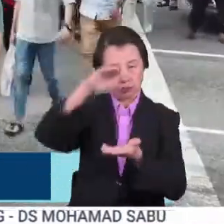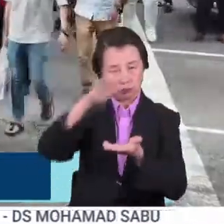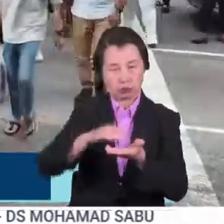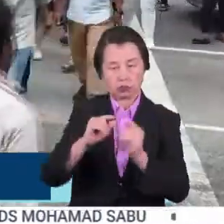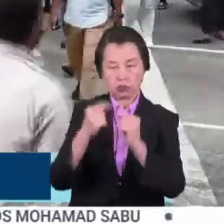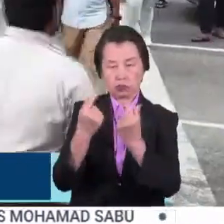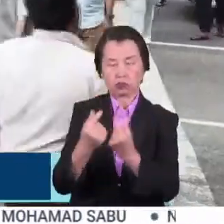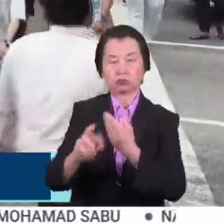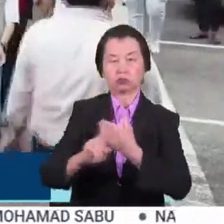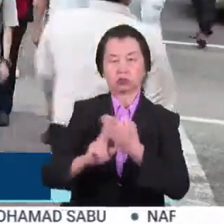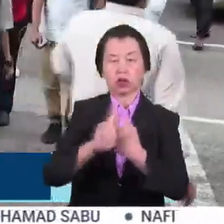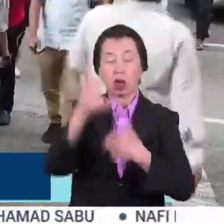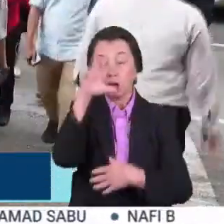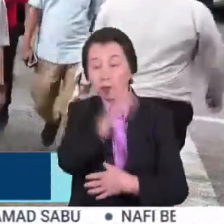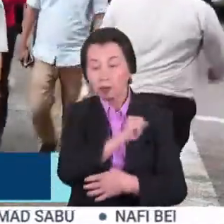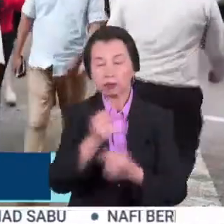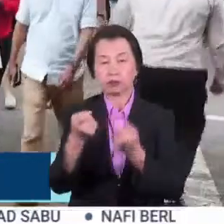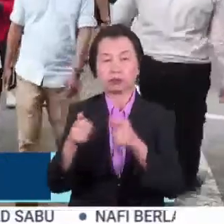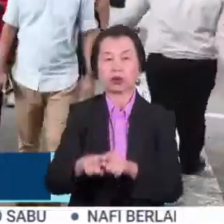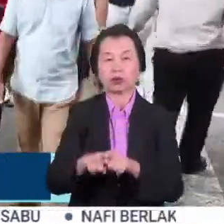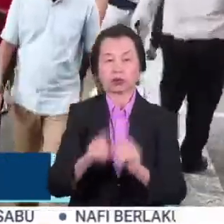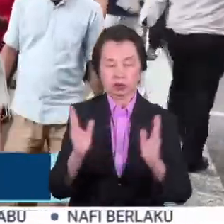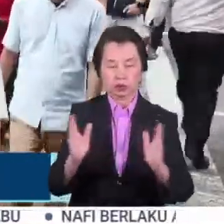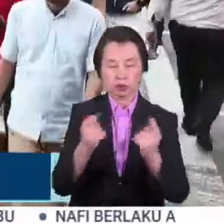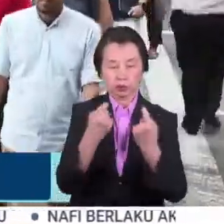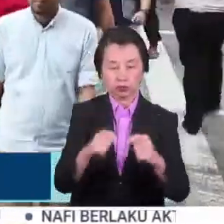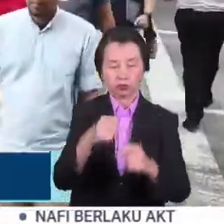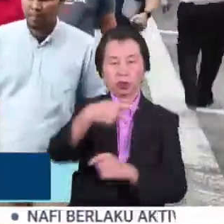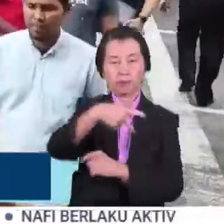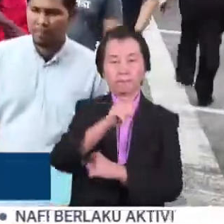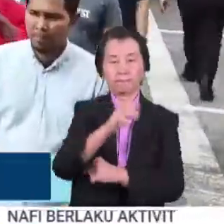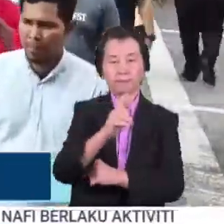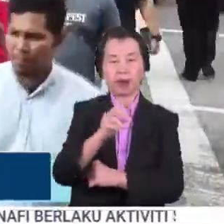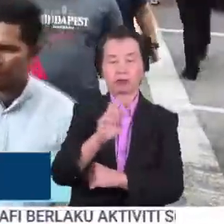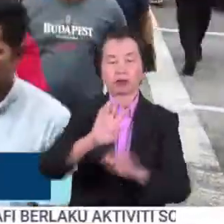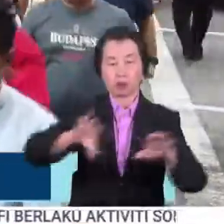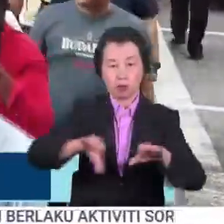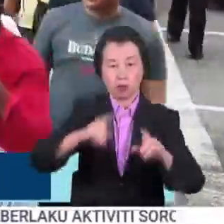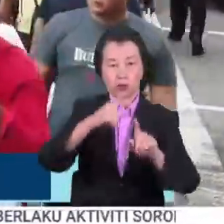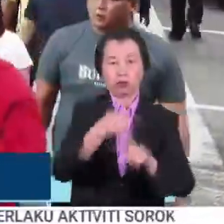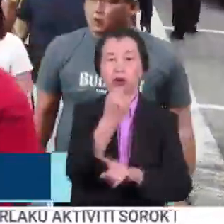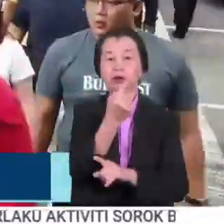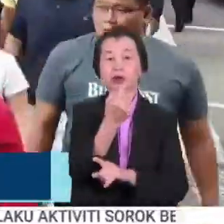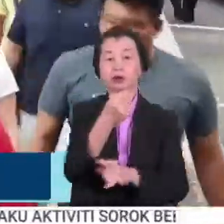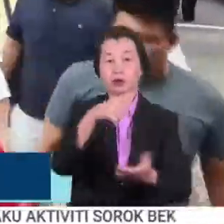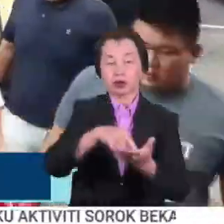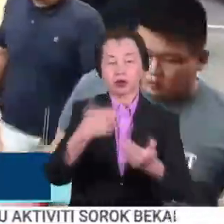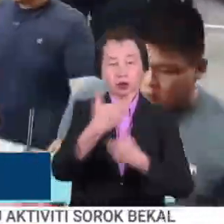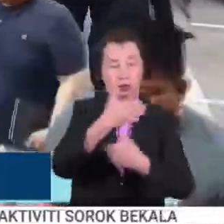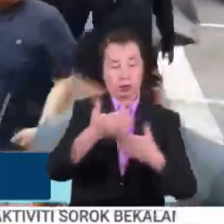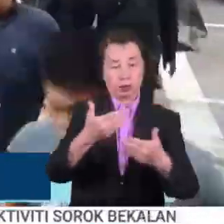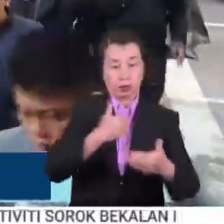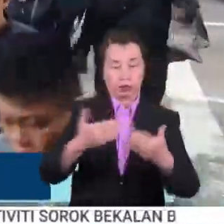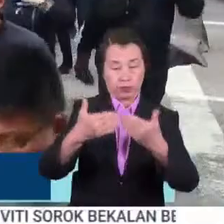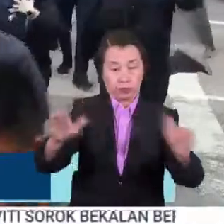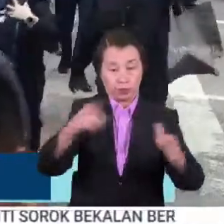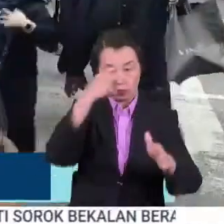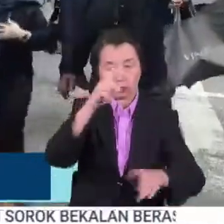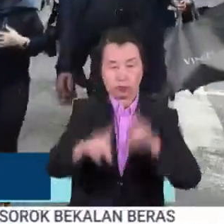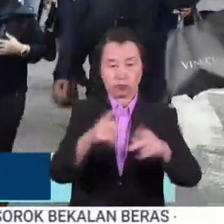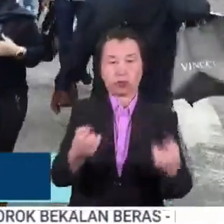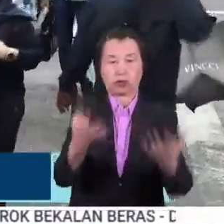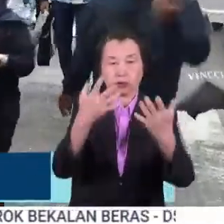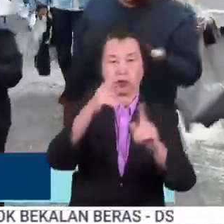meminimumkan kumpulan berisiko tercicir berlaku. Tempoh percubaan padu dibuat mulai November ini sebelum dibuka kepada orang ramai